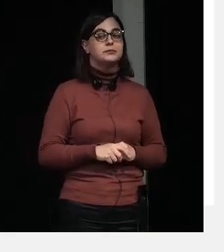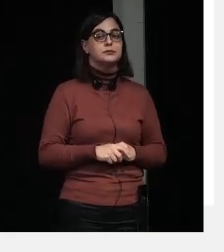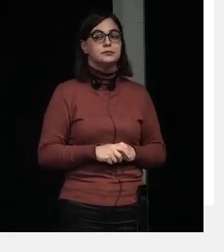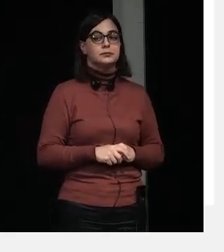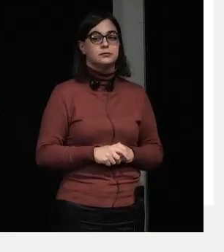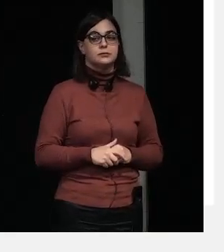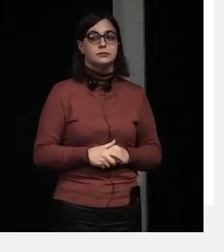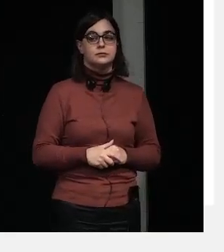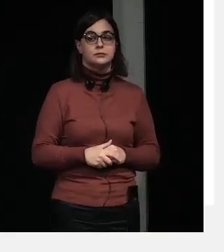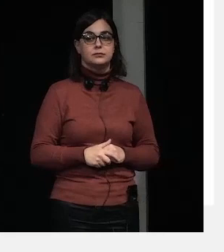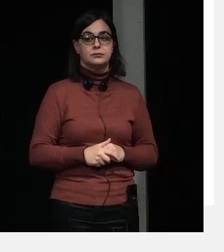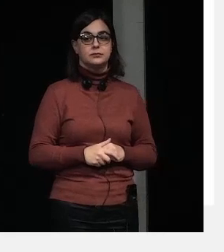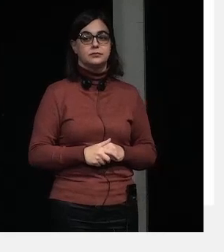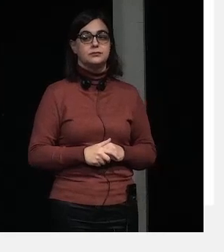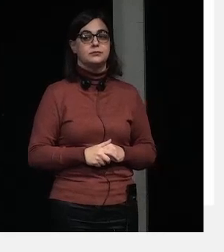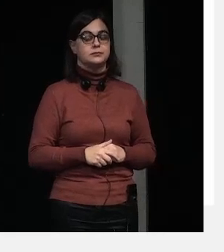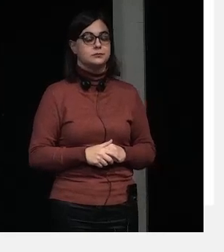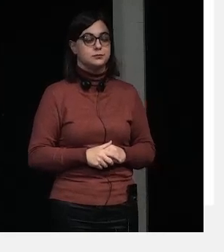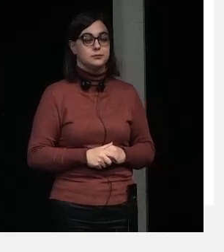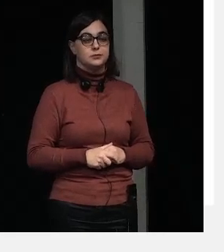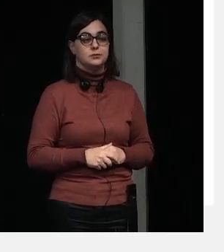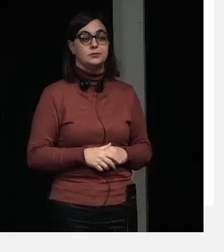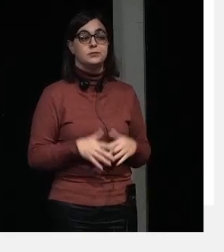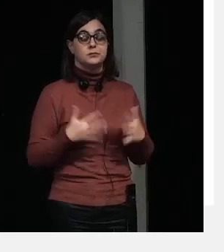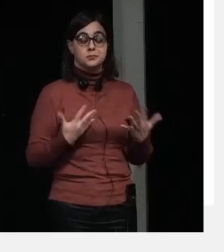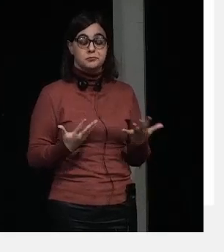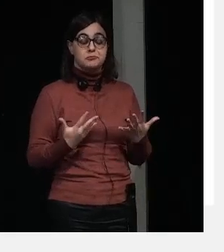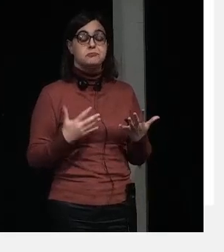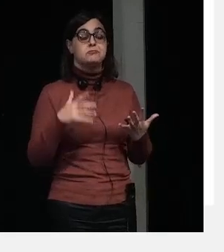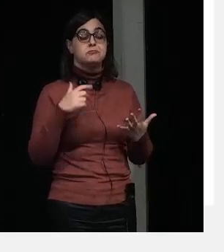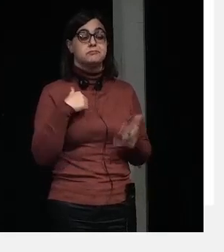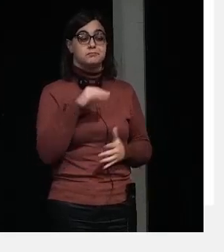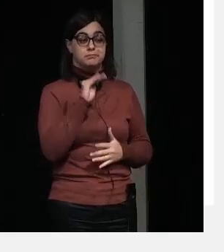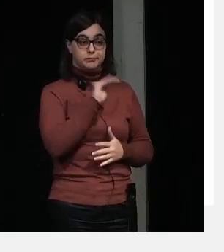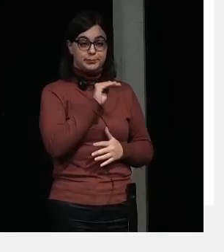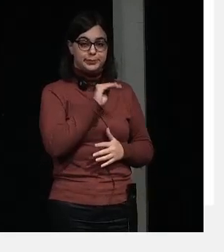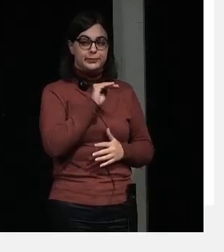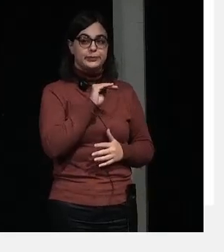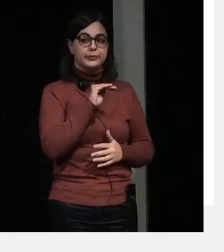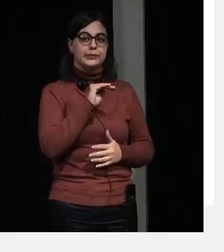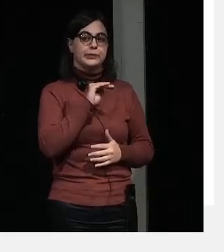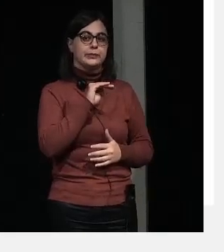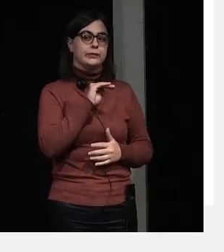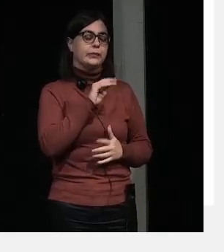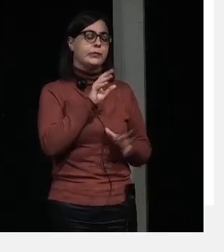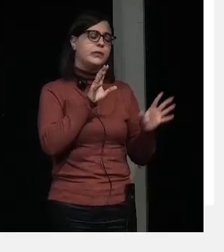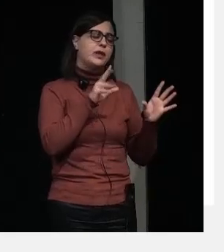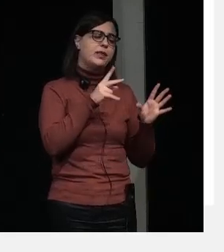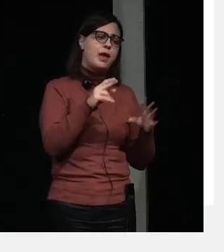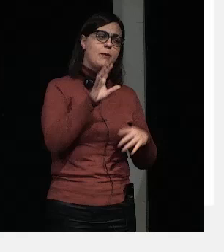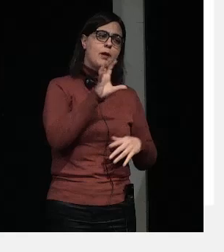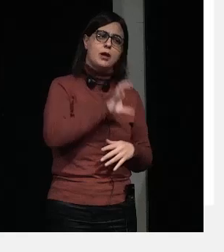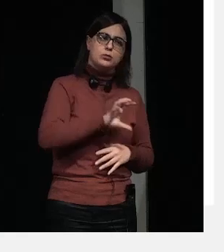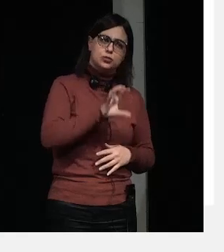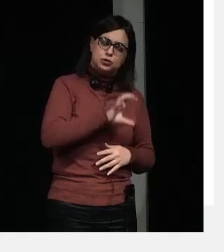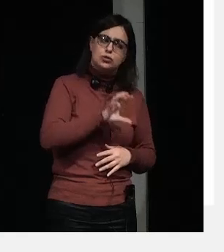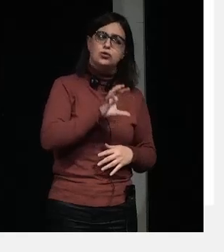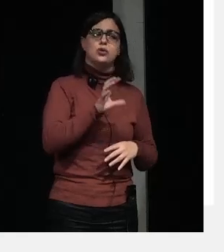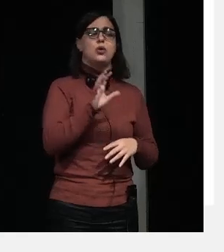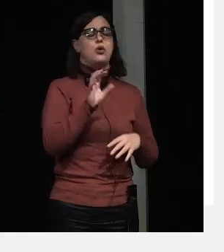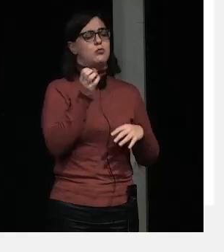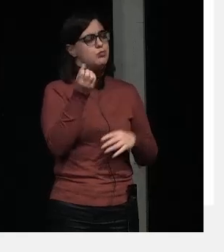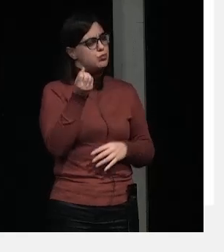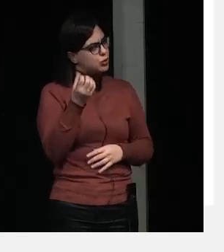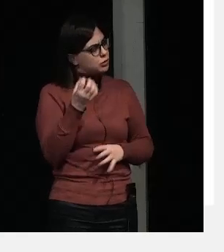Ναι, συγγνώμη. Η ερώτηση πάει ίσως πέρα από τα μουσεία και τον πολιτιστικό χώρο